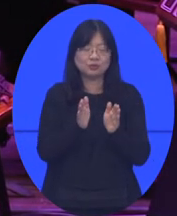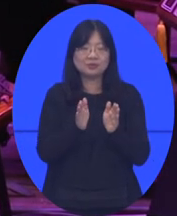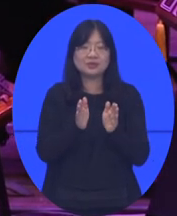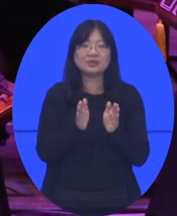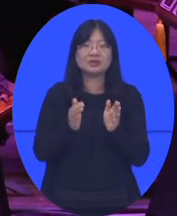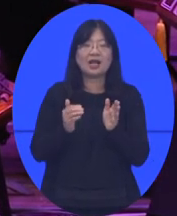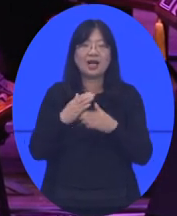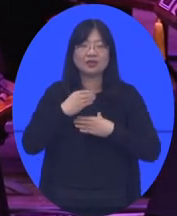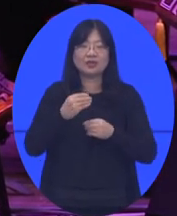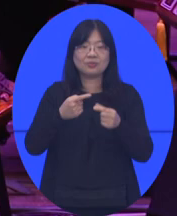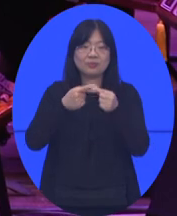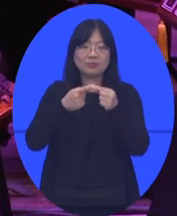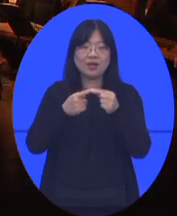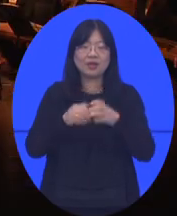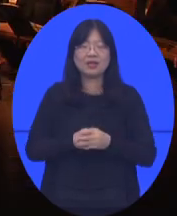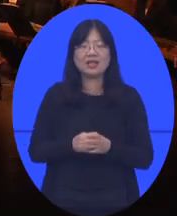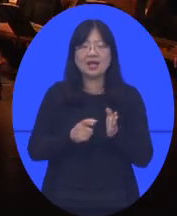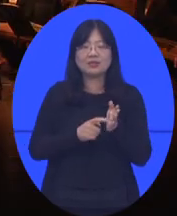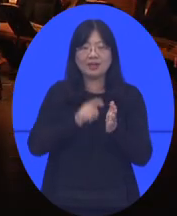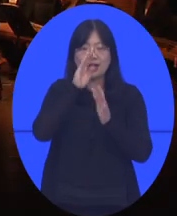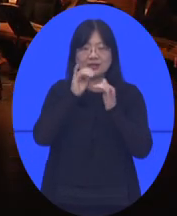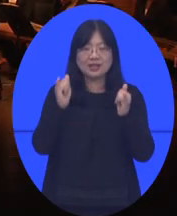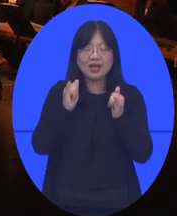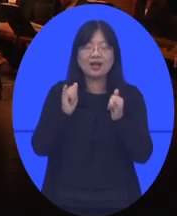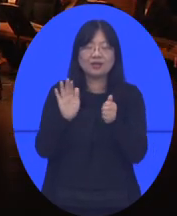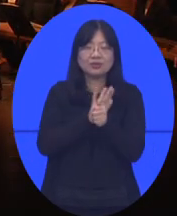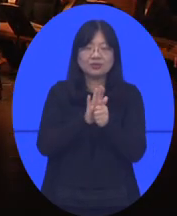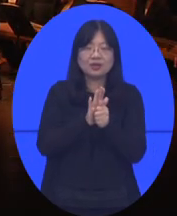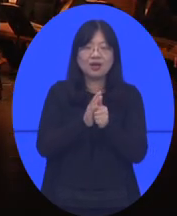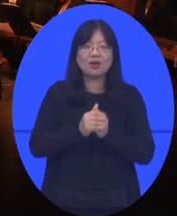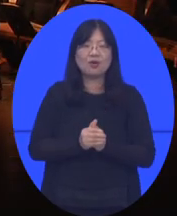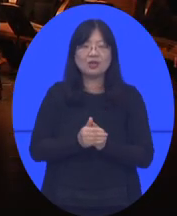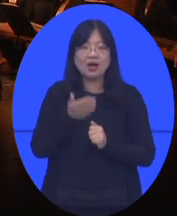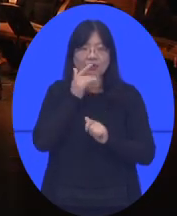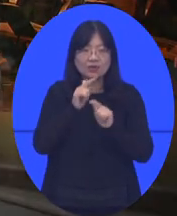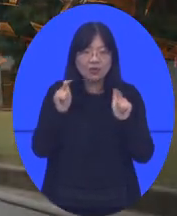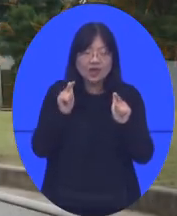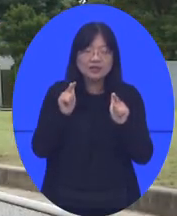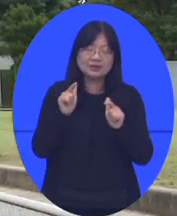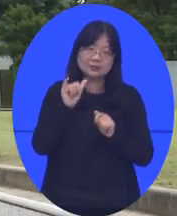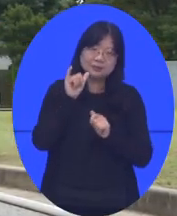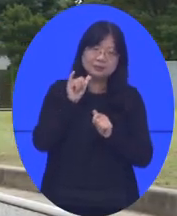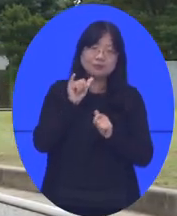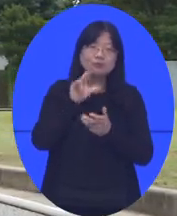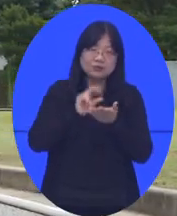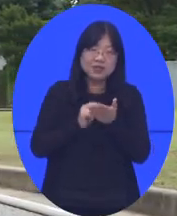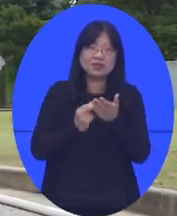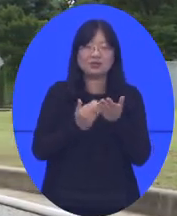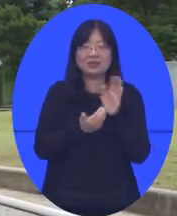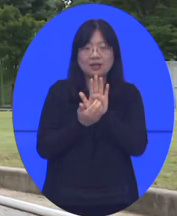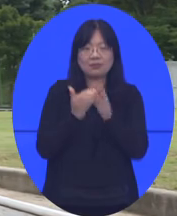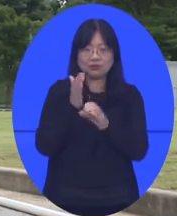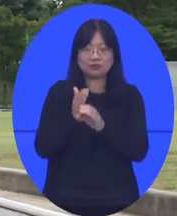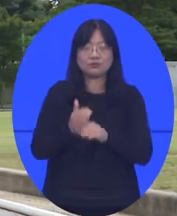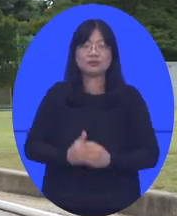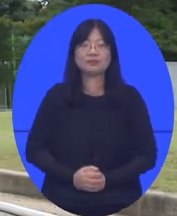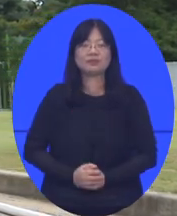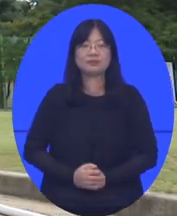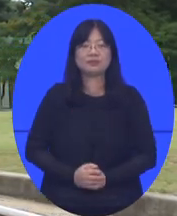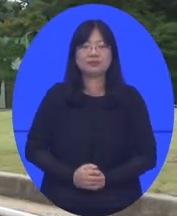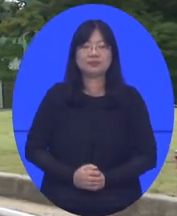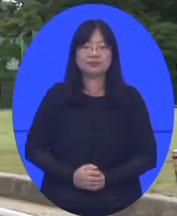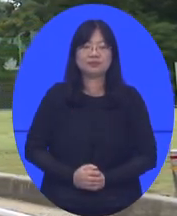최우선으로 응급환자 즉각 대응과 식중독 예방에도 온 힘을 쏟고 있습니다. 경기 GTV 최창순입니다.